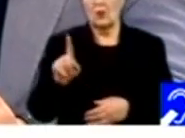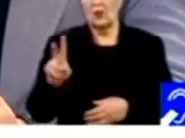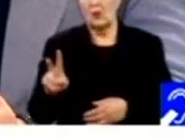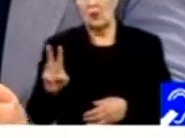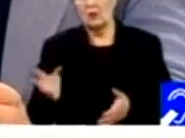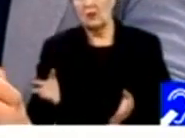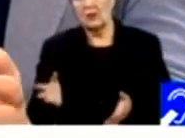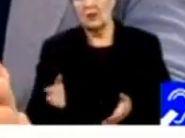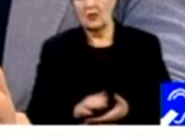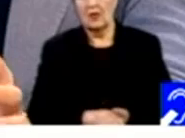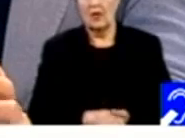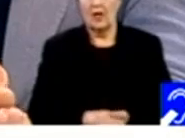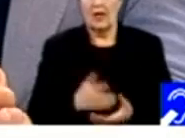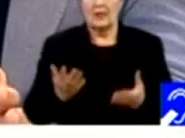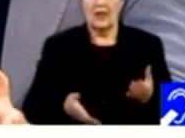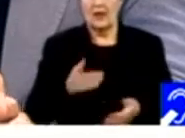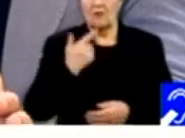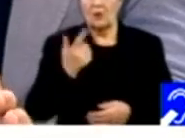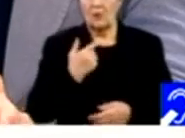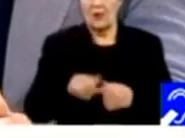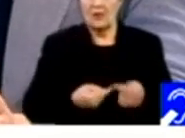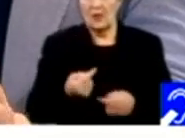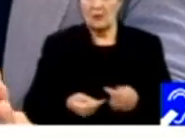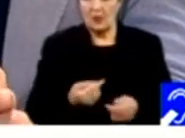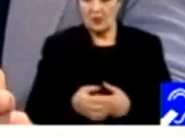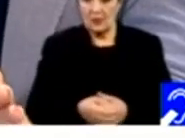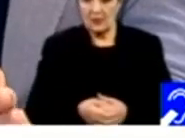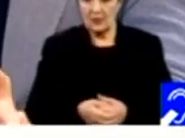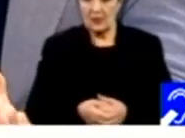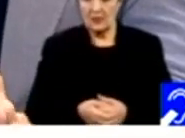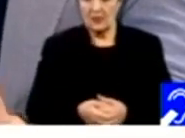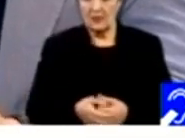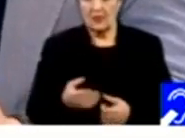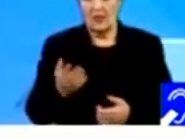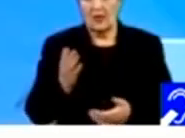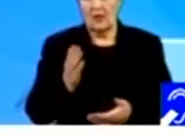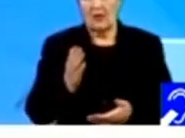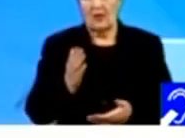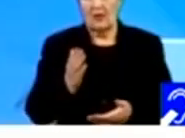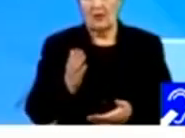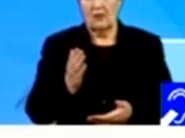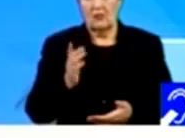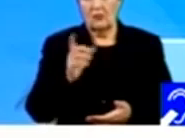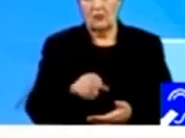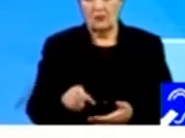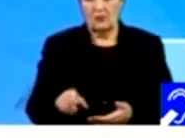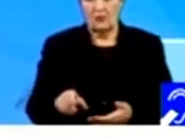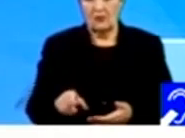sigur, dacă vorbim despre procesele administrative, atunci este auditul pe diferite